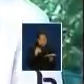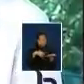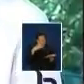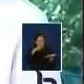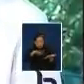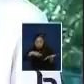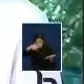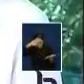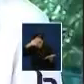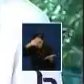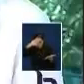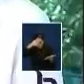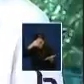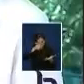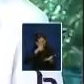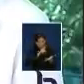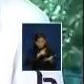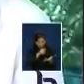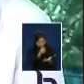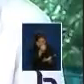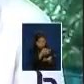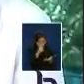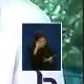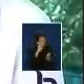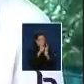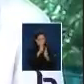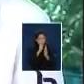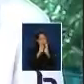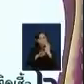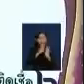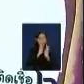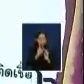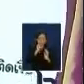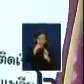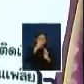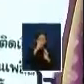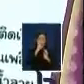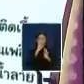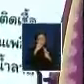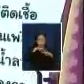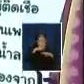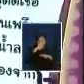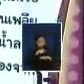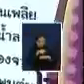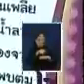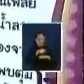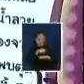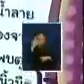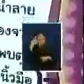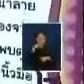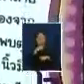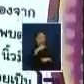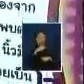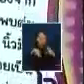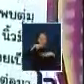มาณเกินกว่าผิดสังเกตเช่น20คน10คนเนี่ยเราก็สามารถที่จะไปจัดกิจกรรมร่วมกัน